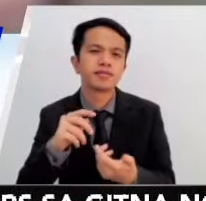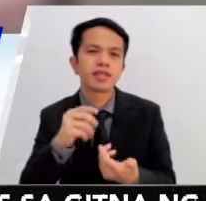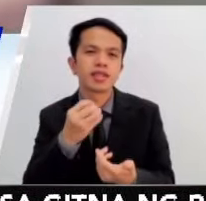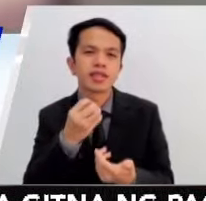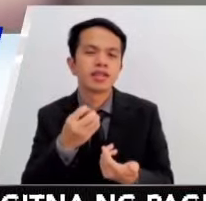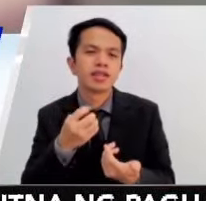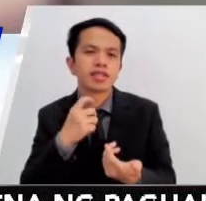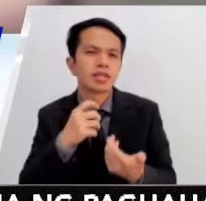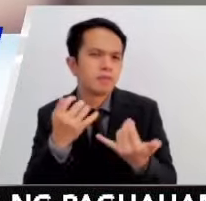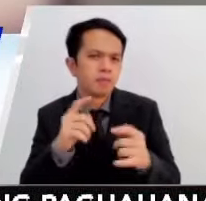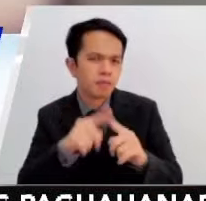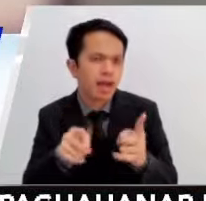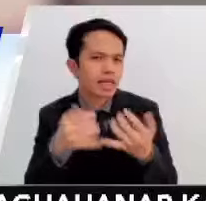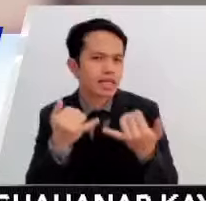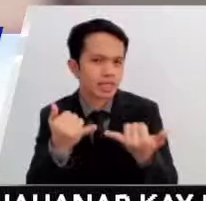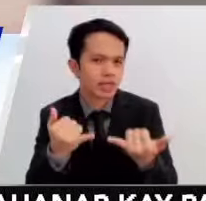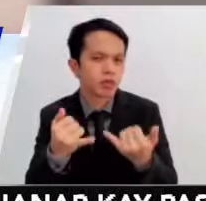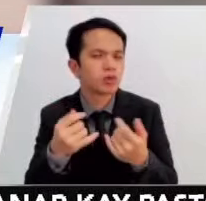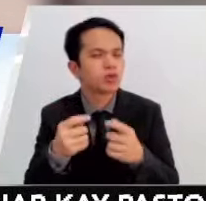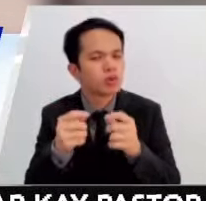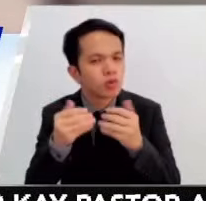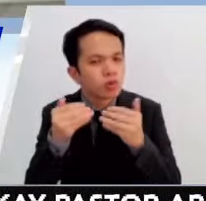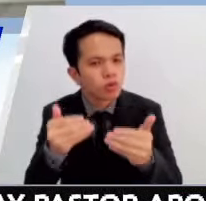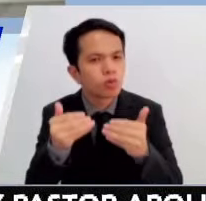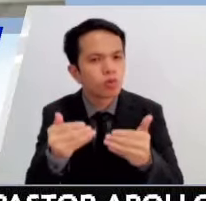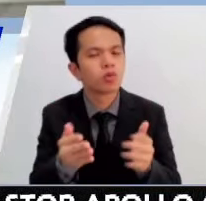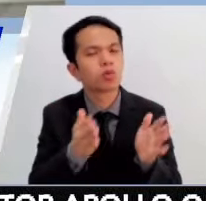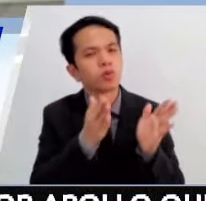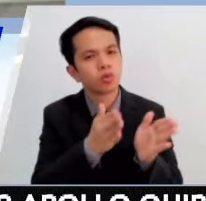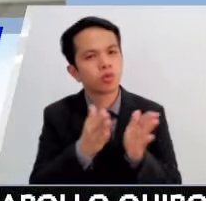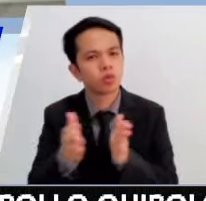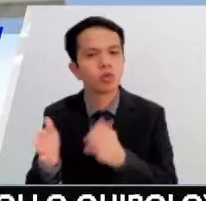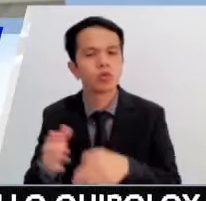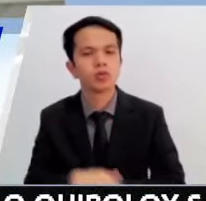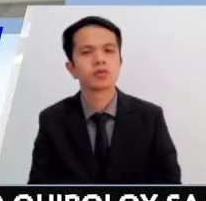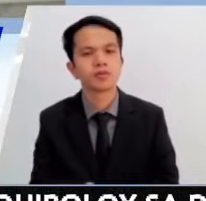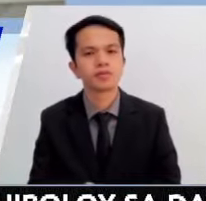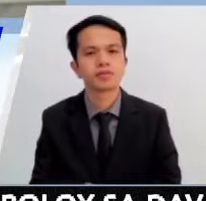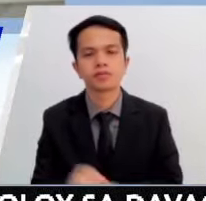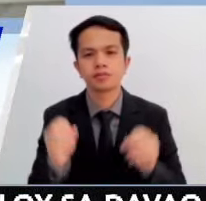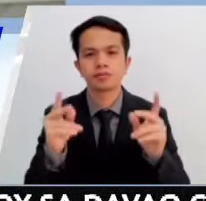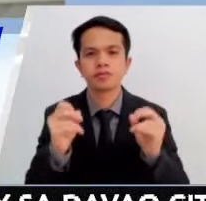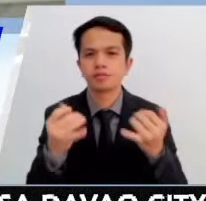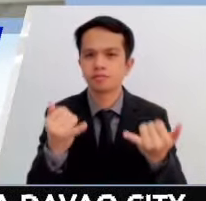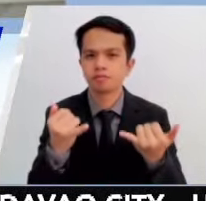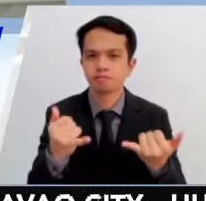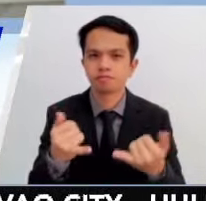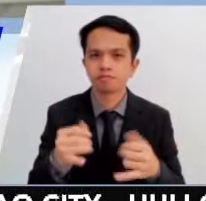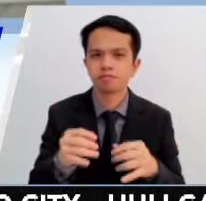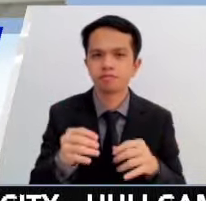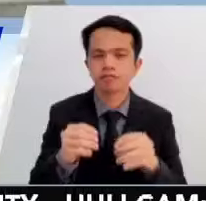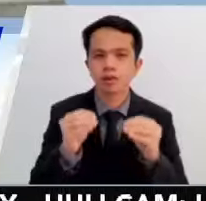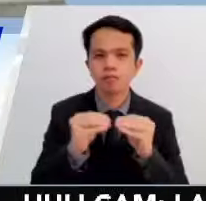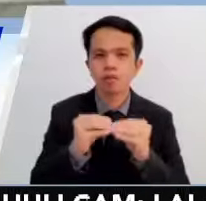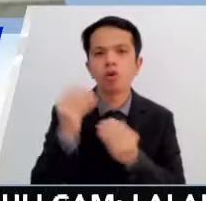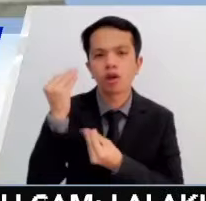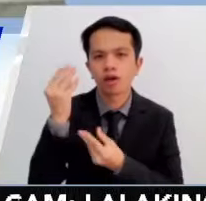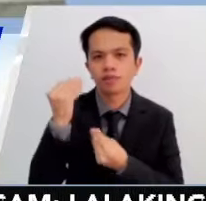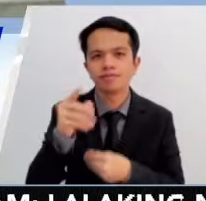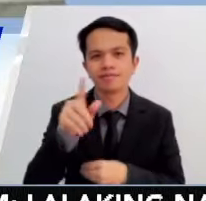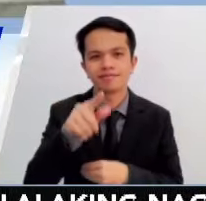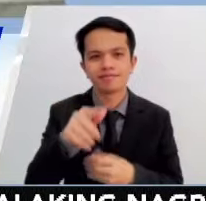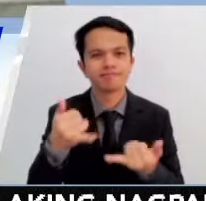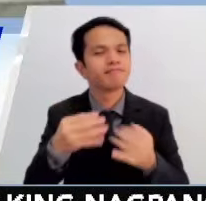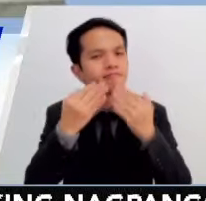we do that, we're doing a parallel investigation. Mm-hmm. Okay, abangan po natin yung update sa mga bagay niyan. Maraming salamat po sa oras na ibinahagi niyo